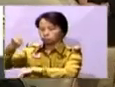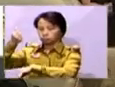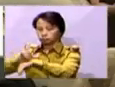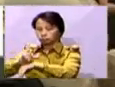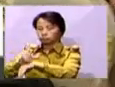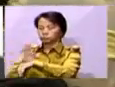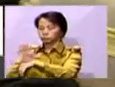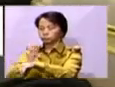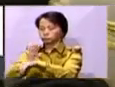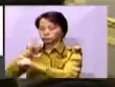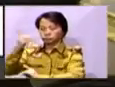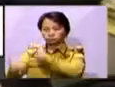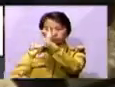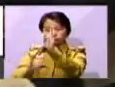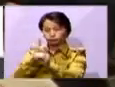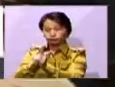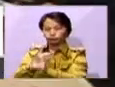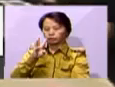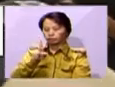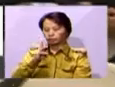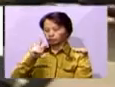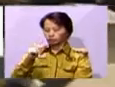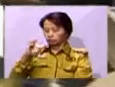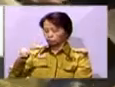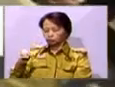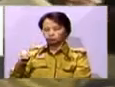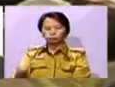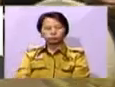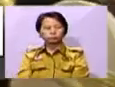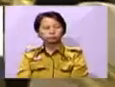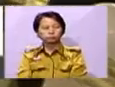Pertubuhan Perdagangan Sedunia WTO.